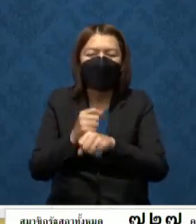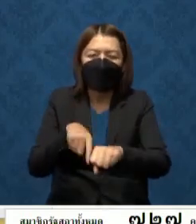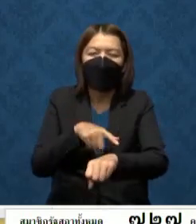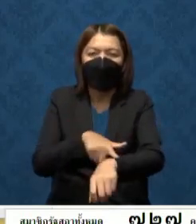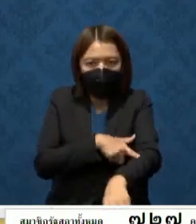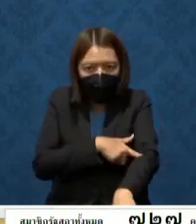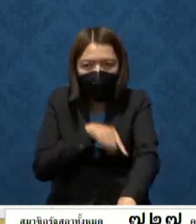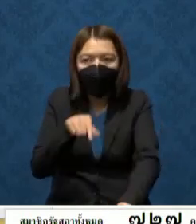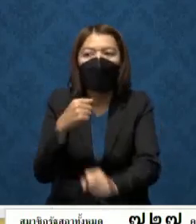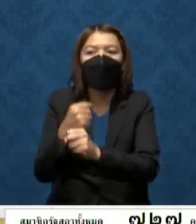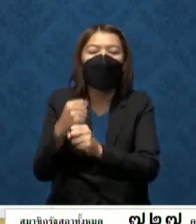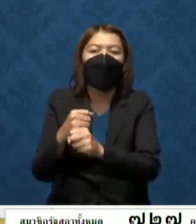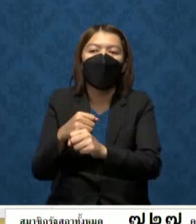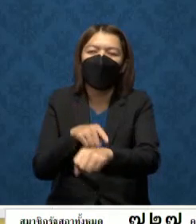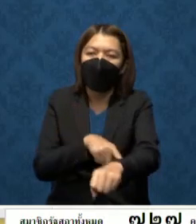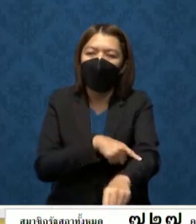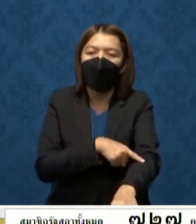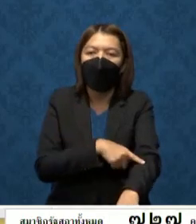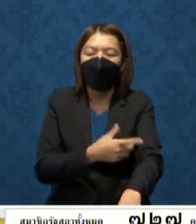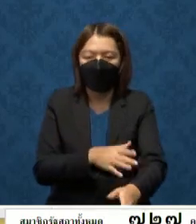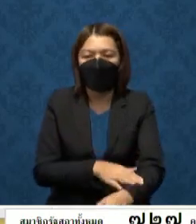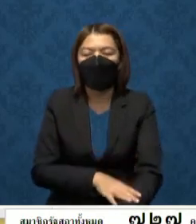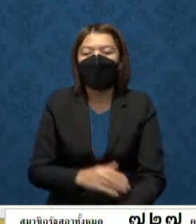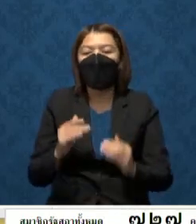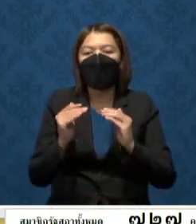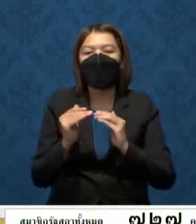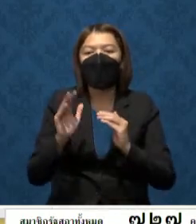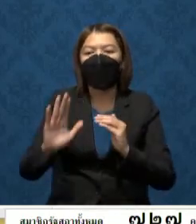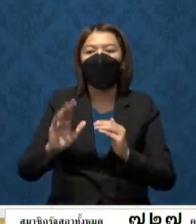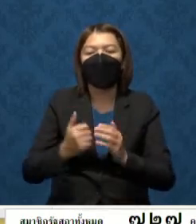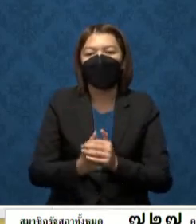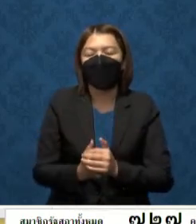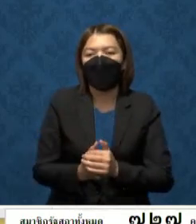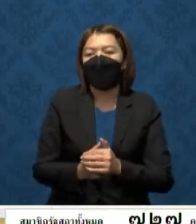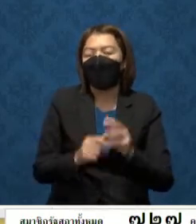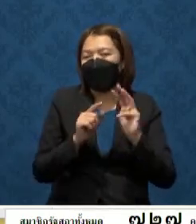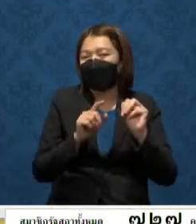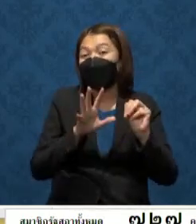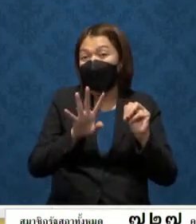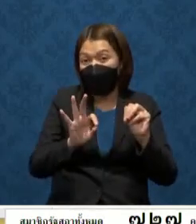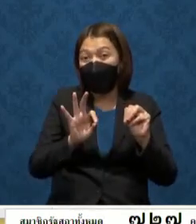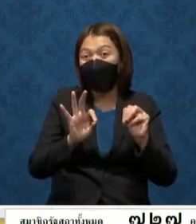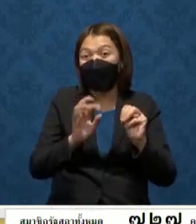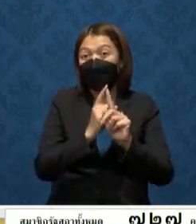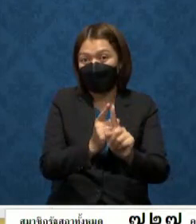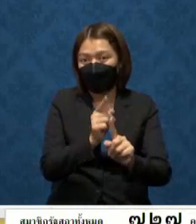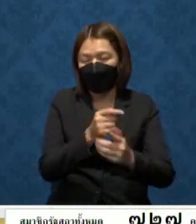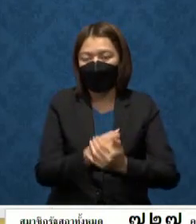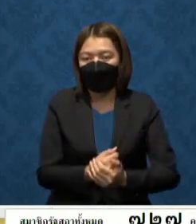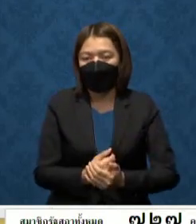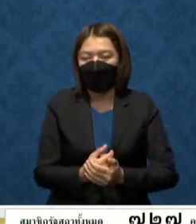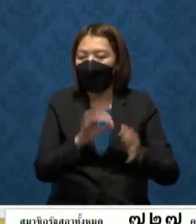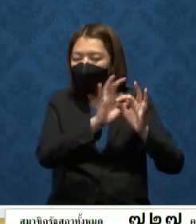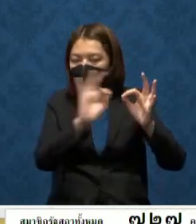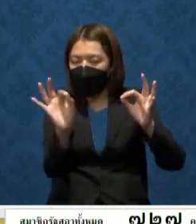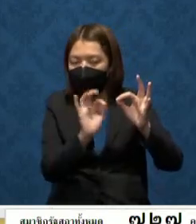ช้าในการปฏิบติหน้าที่ก็ถูกำหนดให้เป็ส่งของผู้มส่นเกี่ยวข้องในมาตร 9เมื่อศาระสำคญโดย